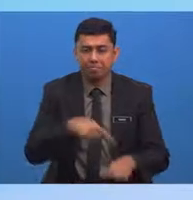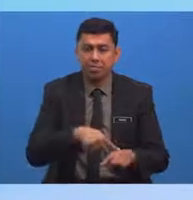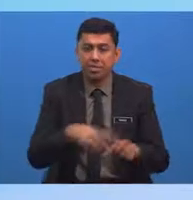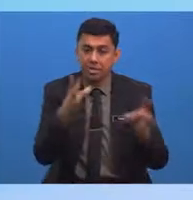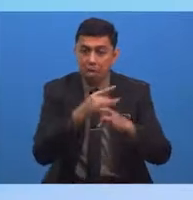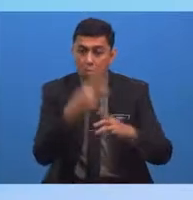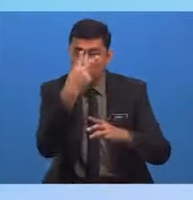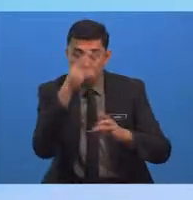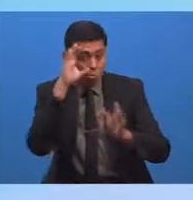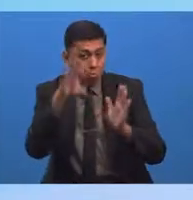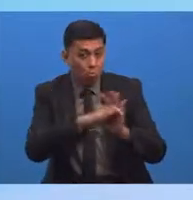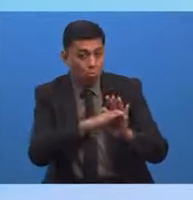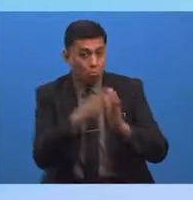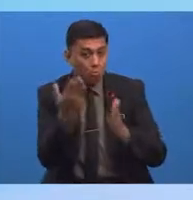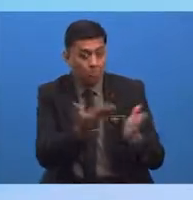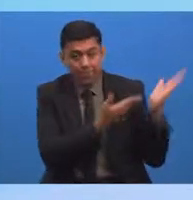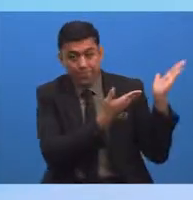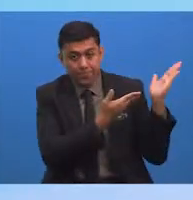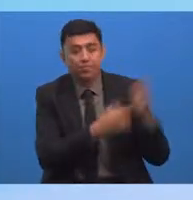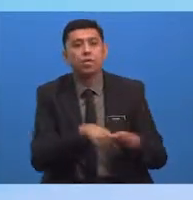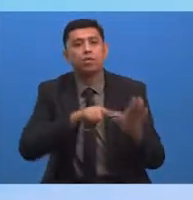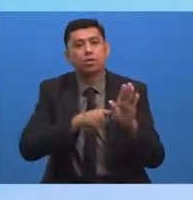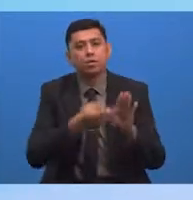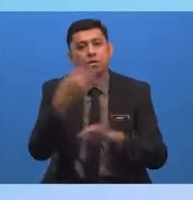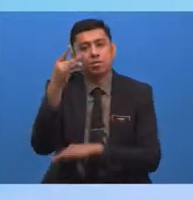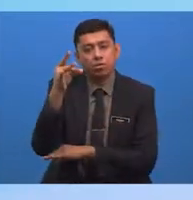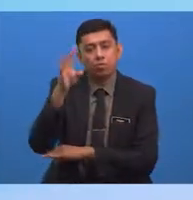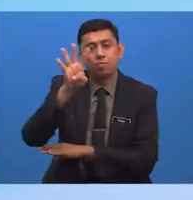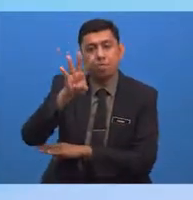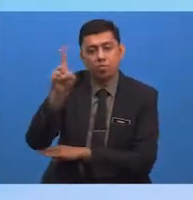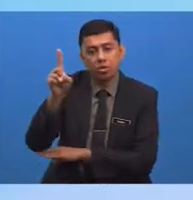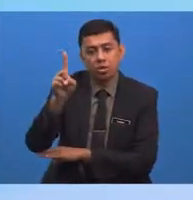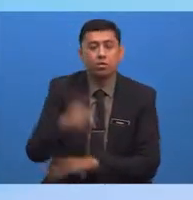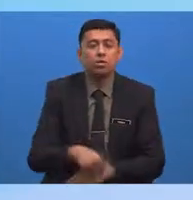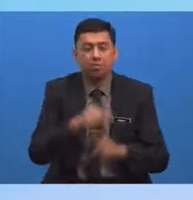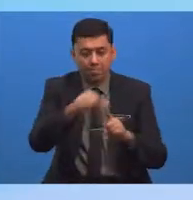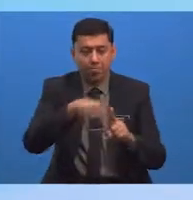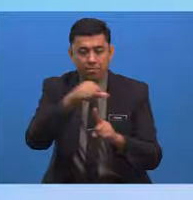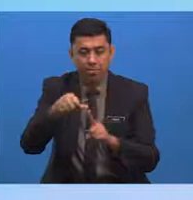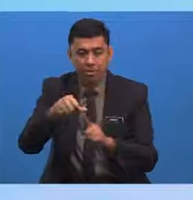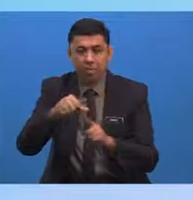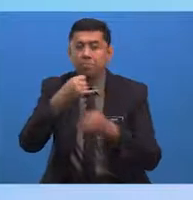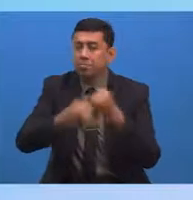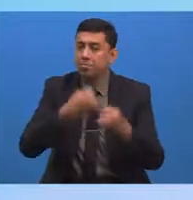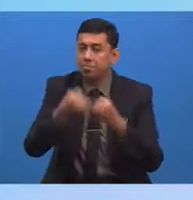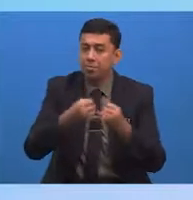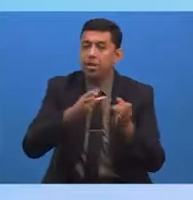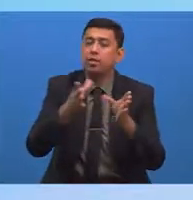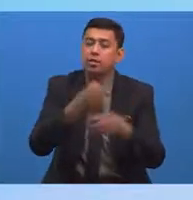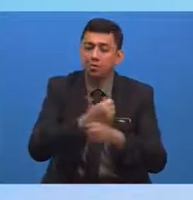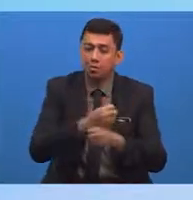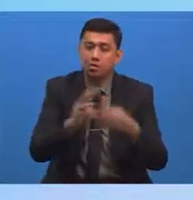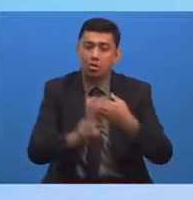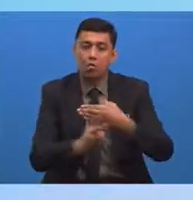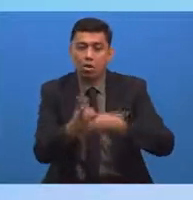di Sarawak. Perluasan kuasa dinasti Brooke bermula 1841 apabila beliau berjaya